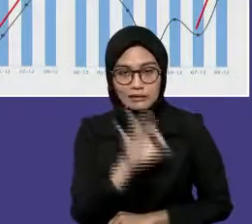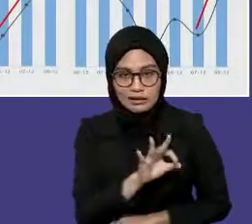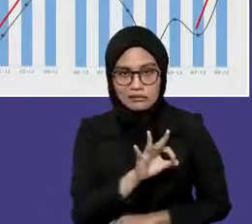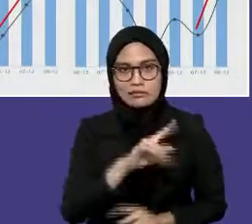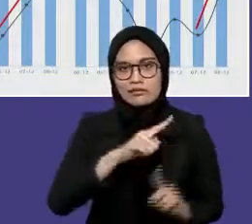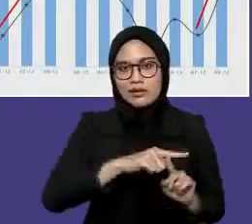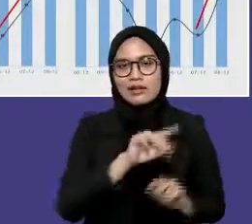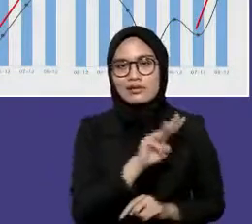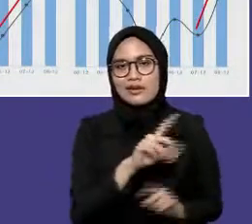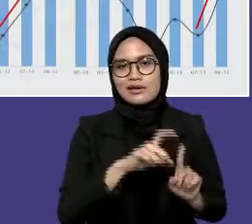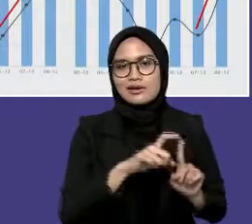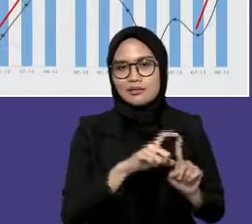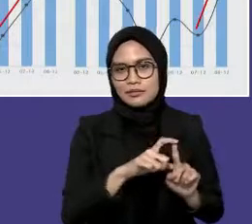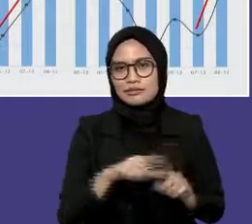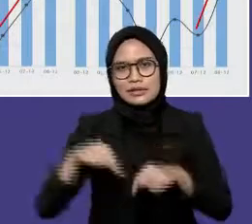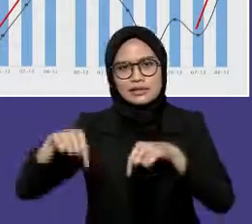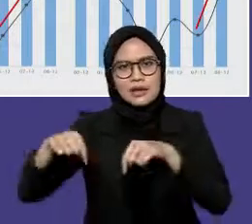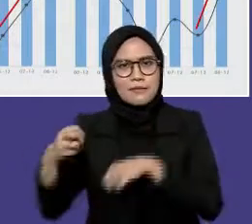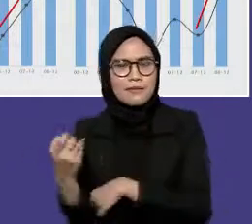3 Desember menjadi